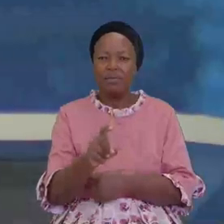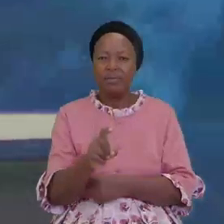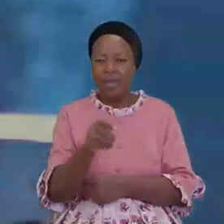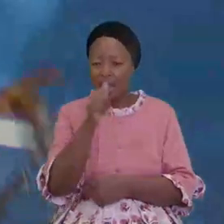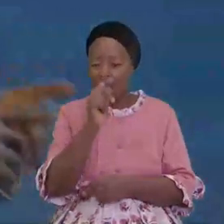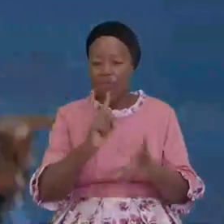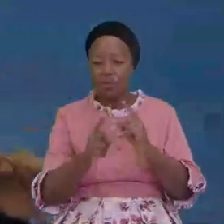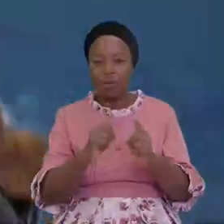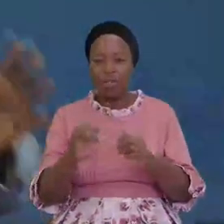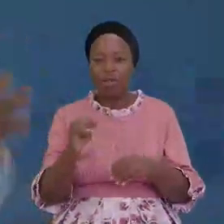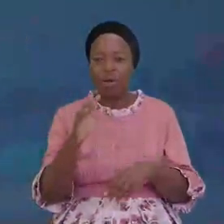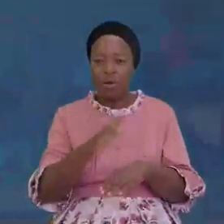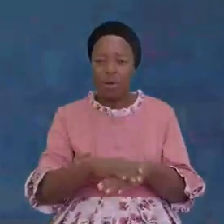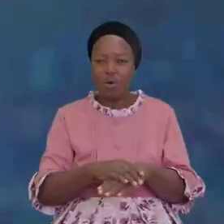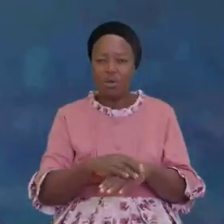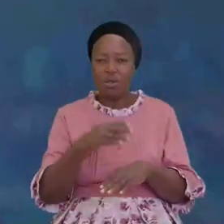parle aujourd'hui?